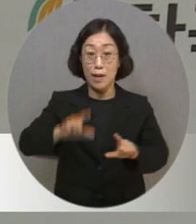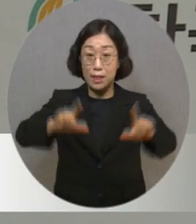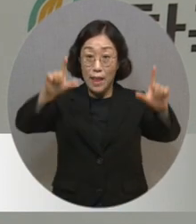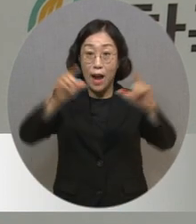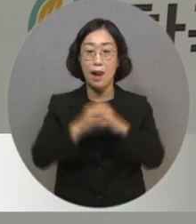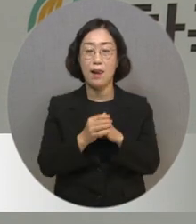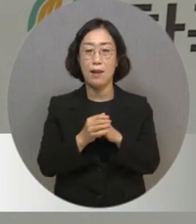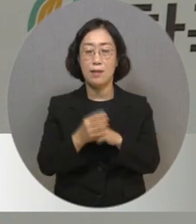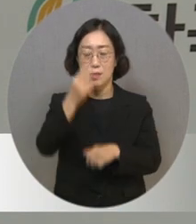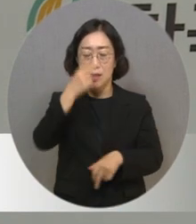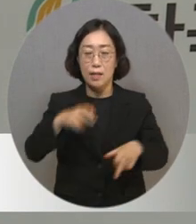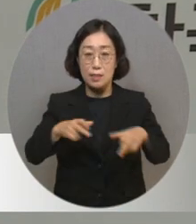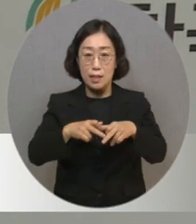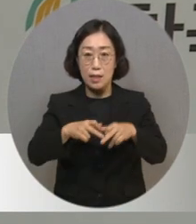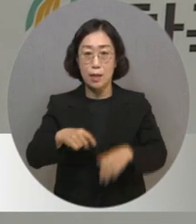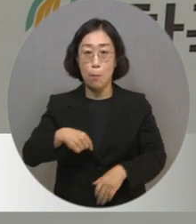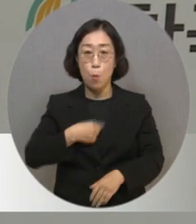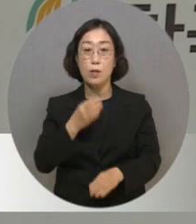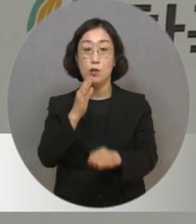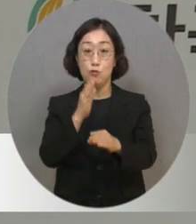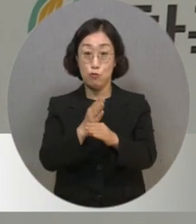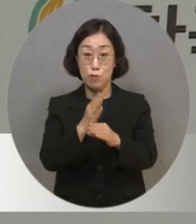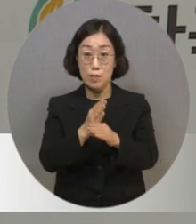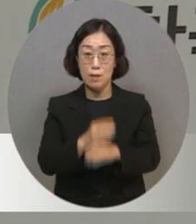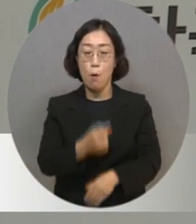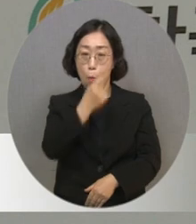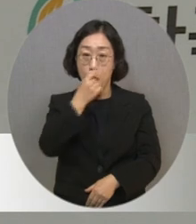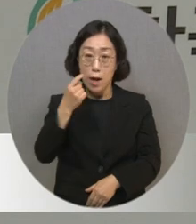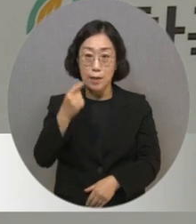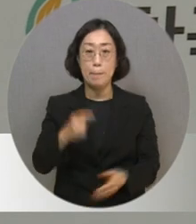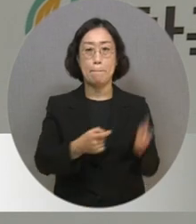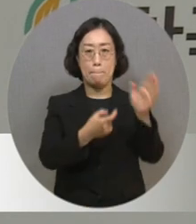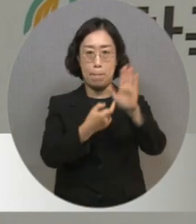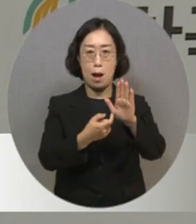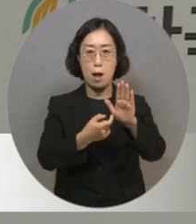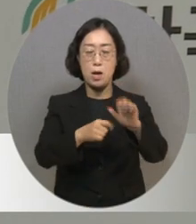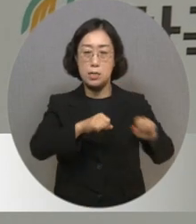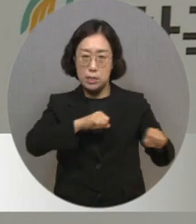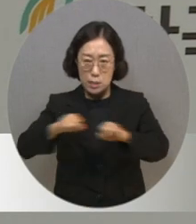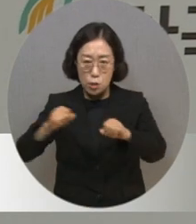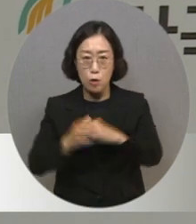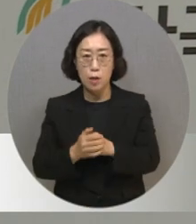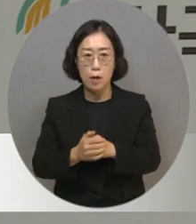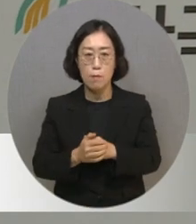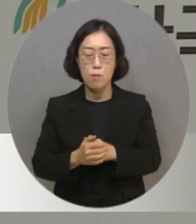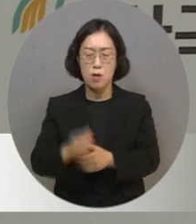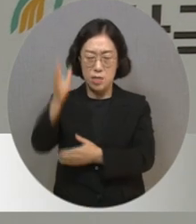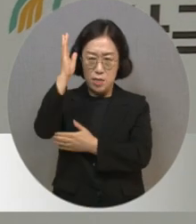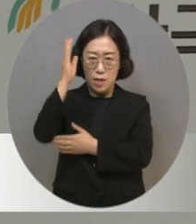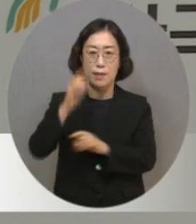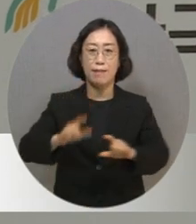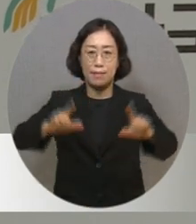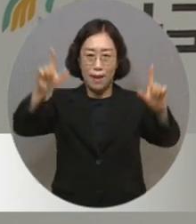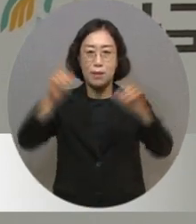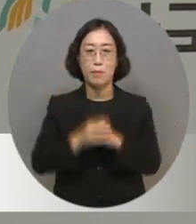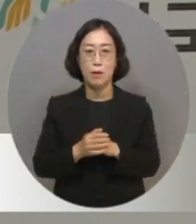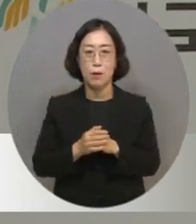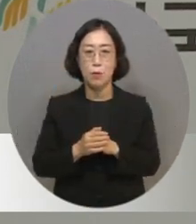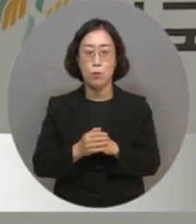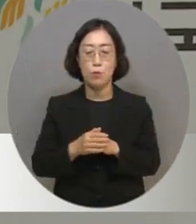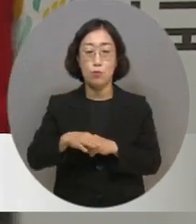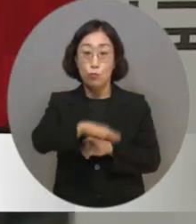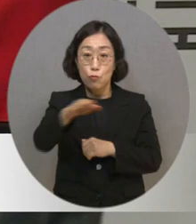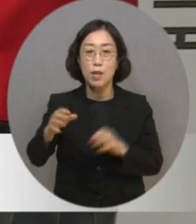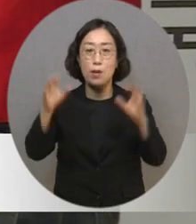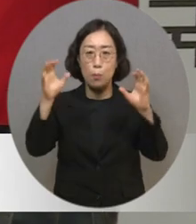날은 시각장애인 당사자 주의를 확인하고 실천하며 주장하는 날입니다. 그래서